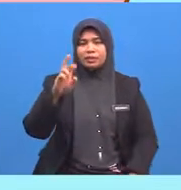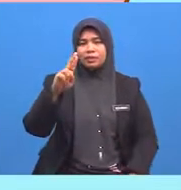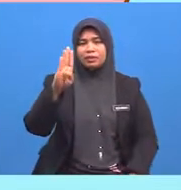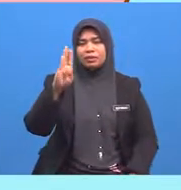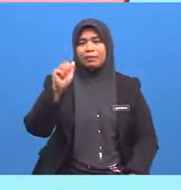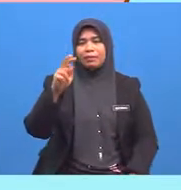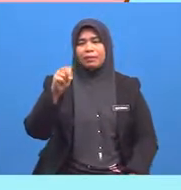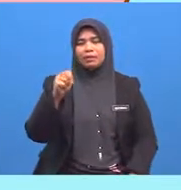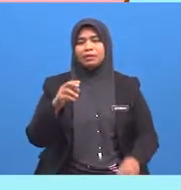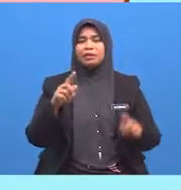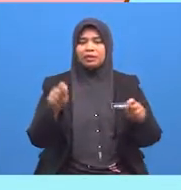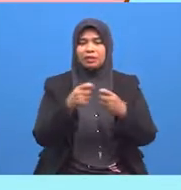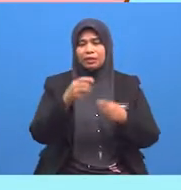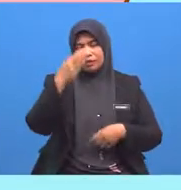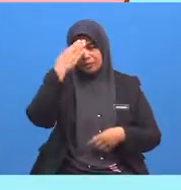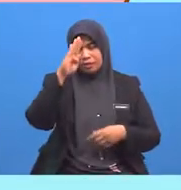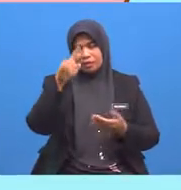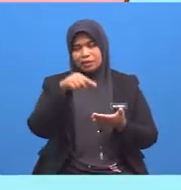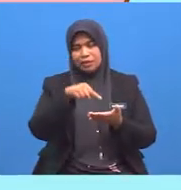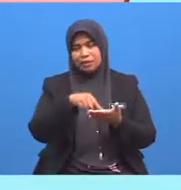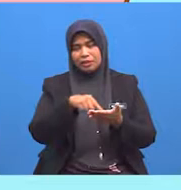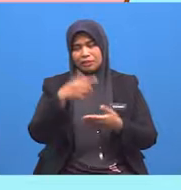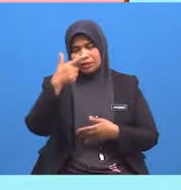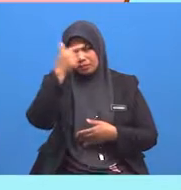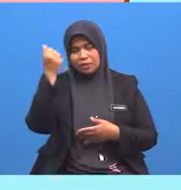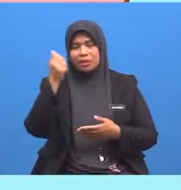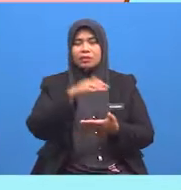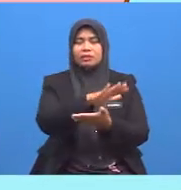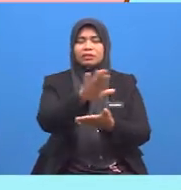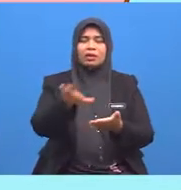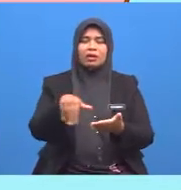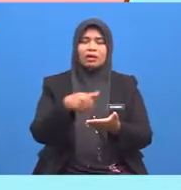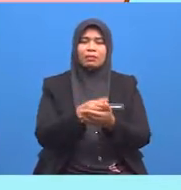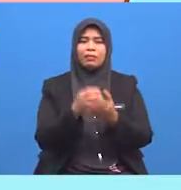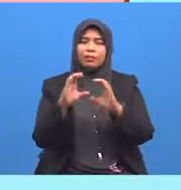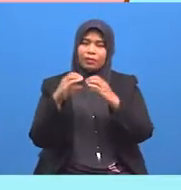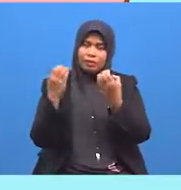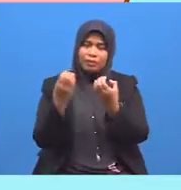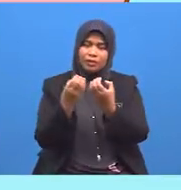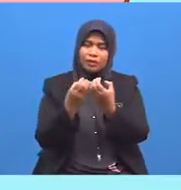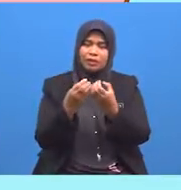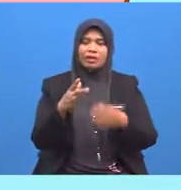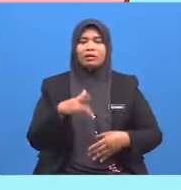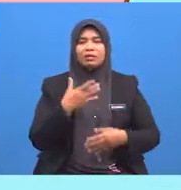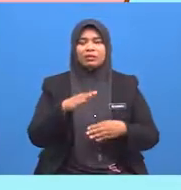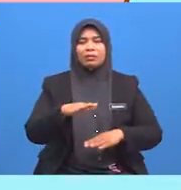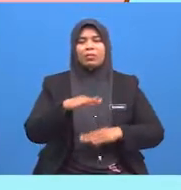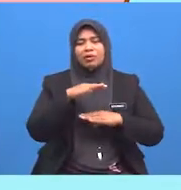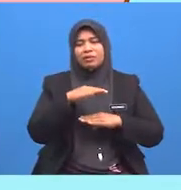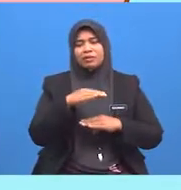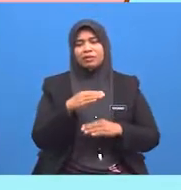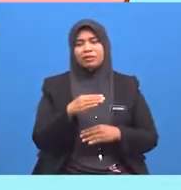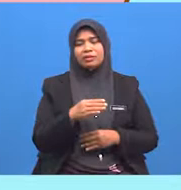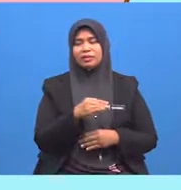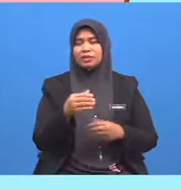bijak Baginda Sallallahu Alaihi Wasallam ini menyebabkan semua kau bila Purpose hati dan terhindar lah